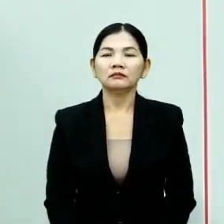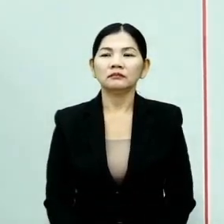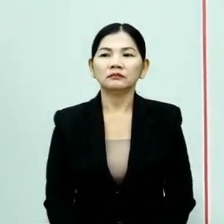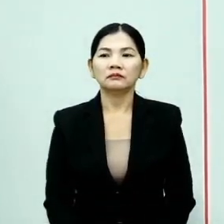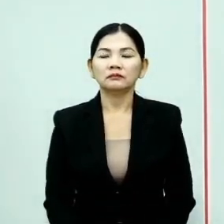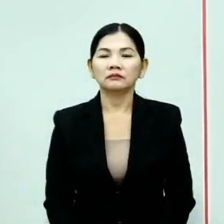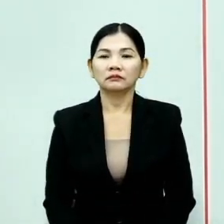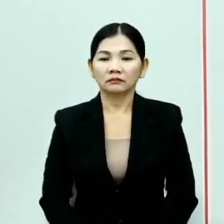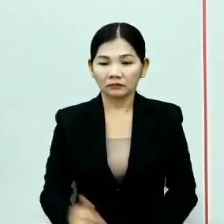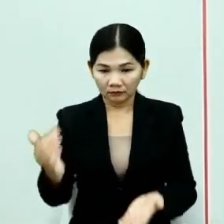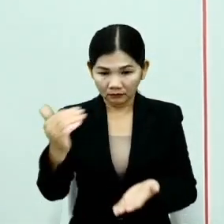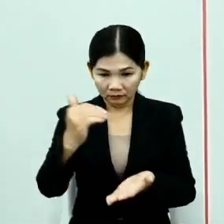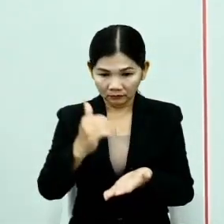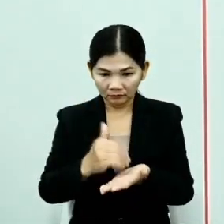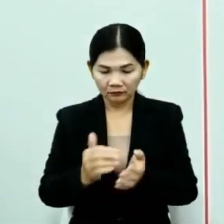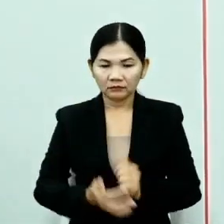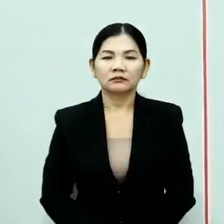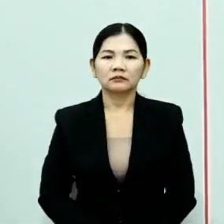ម្ដងទៀត